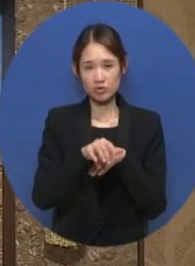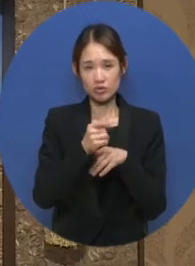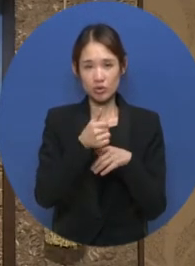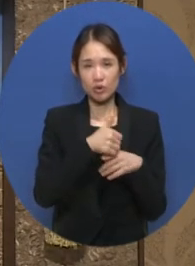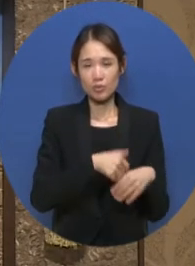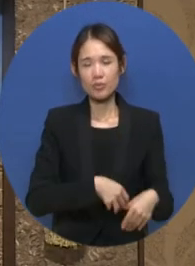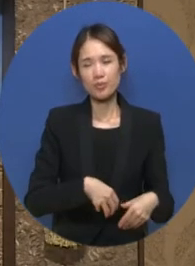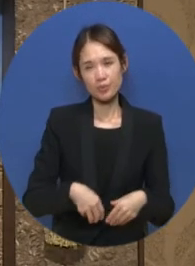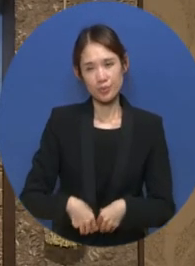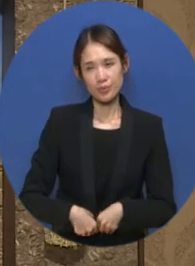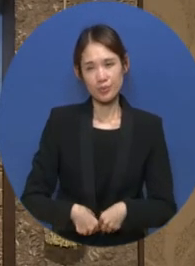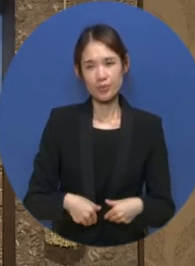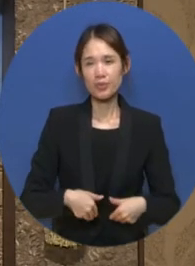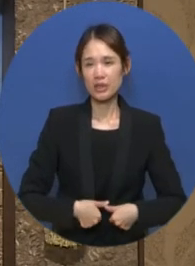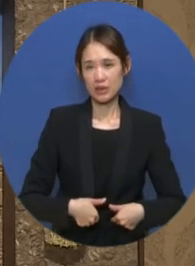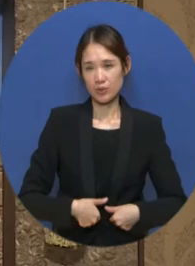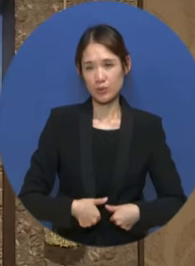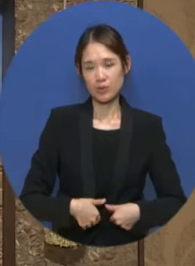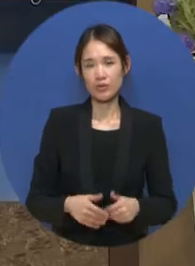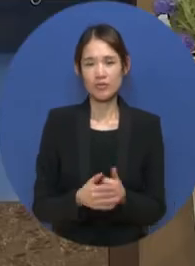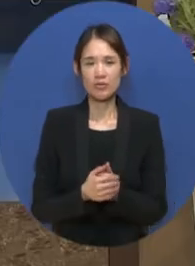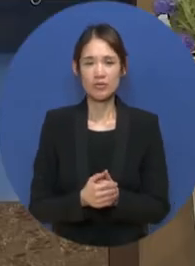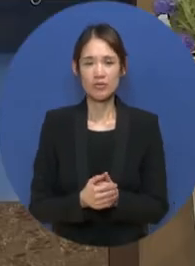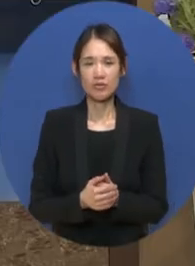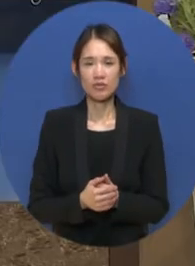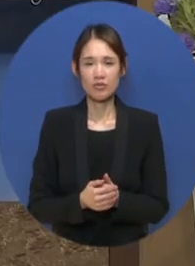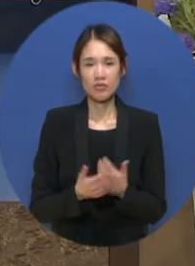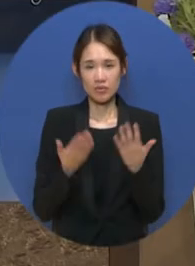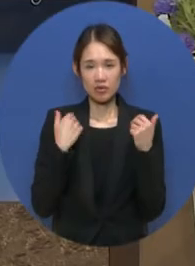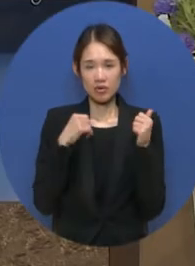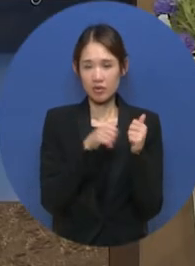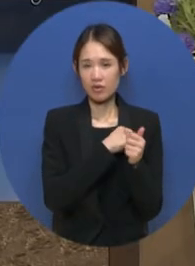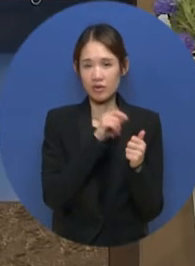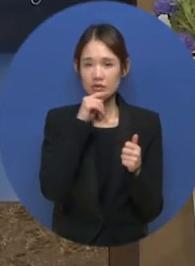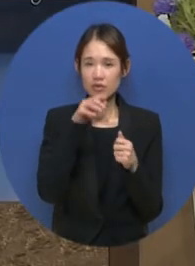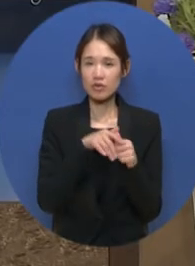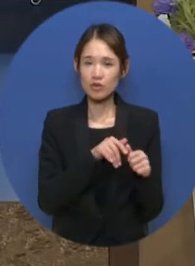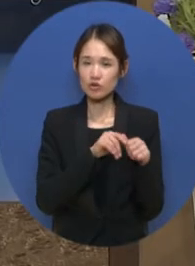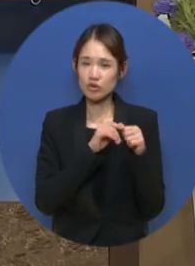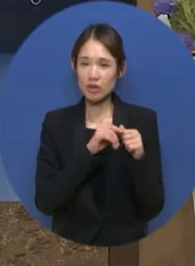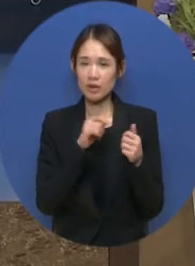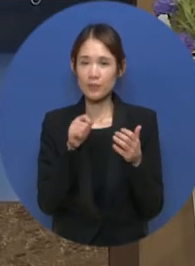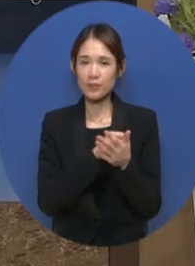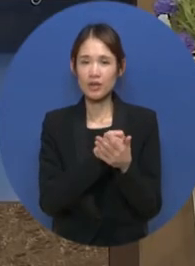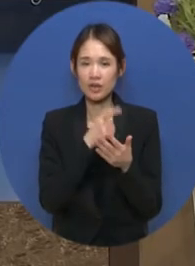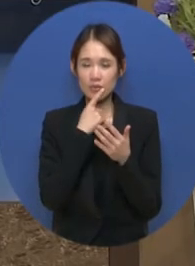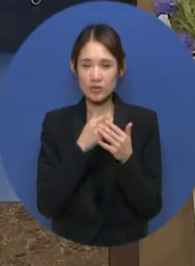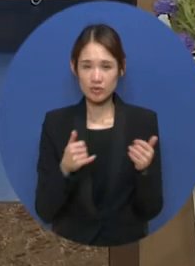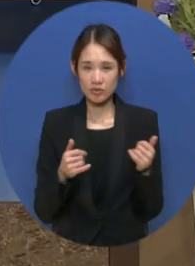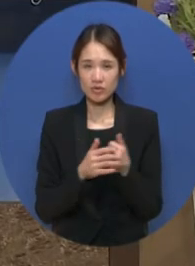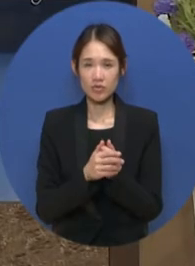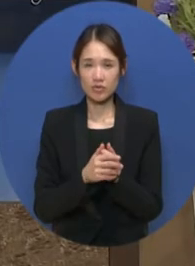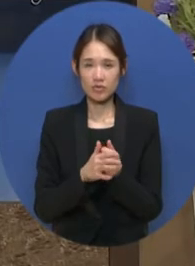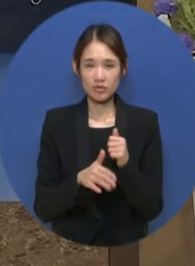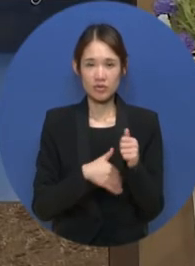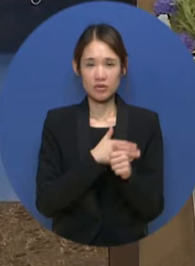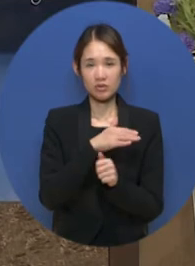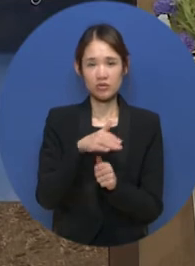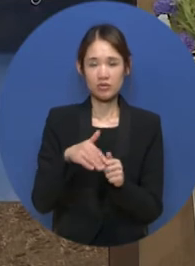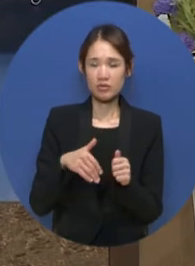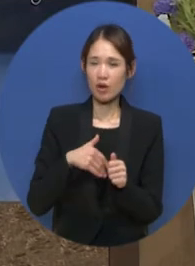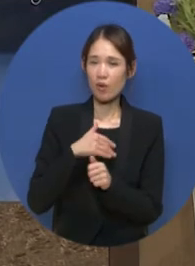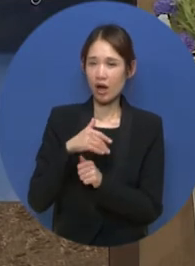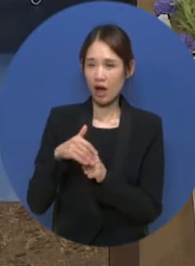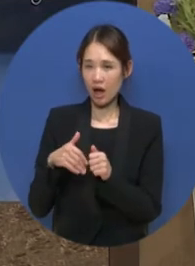마련해 주고 필요한 상황입니다 4 박태현 저기서 구출된 학대 피해자 분들 께서는 아무래도 이 그